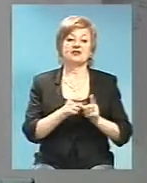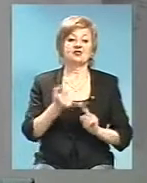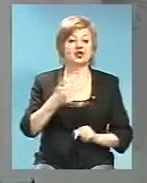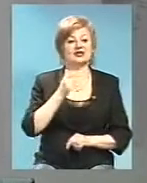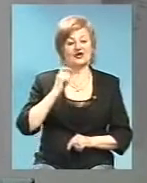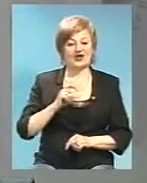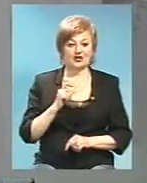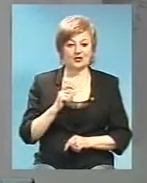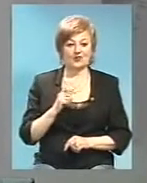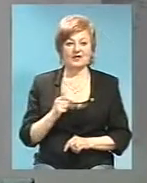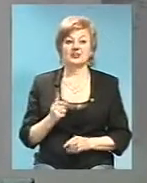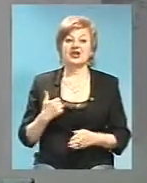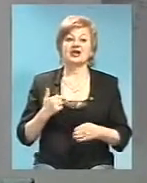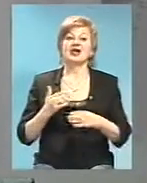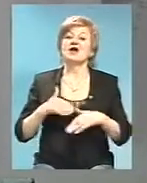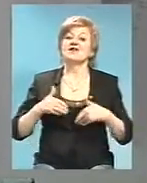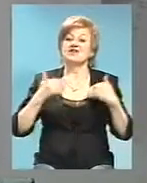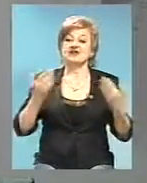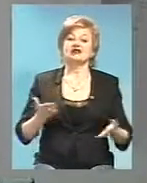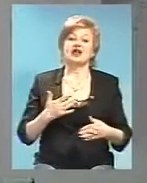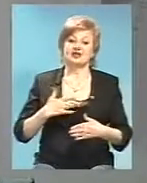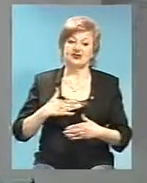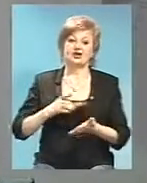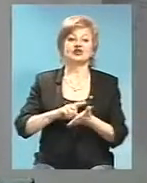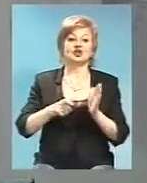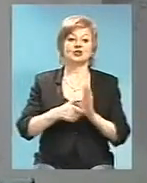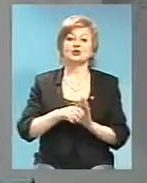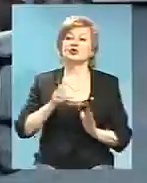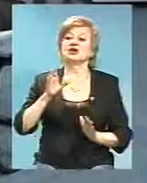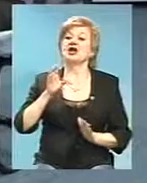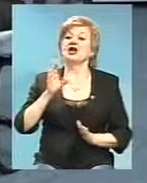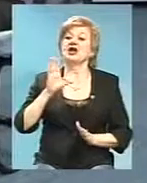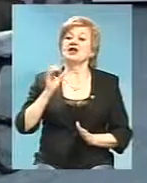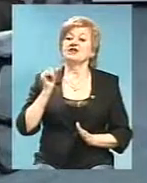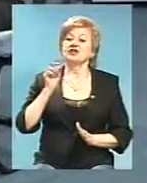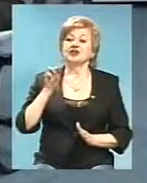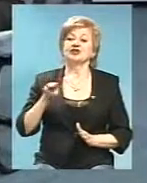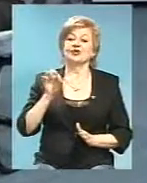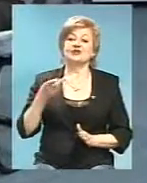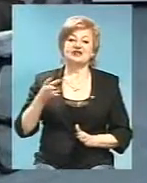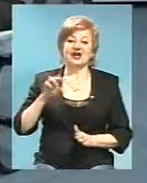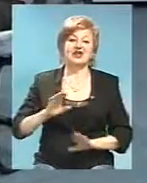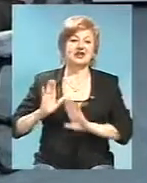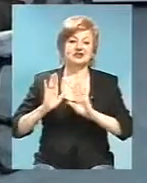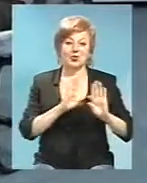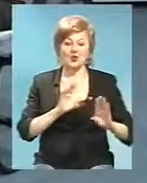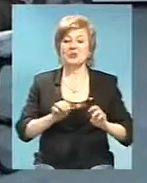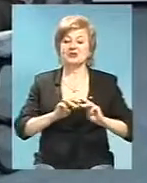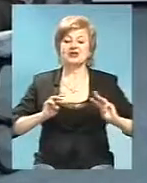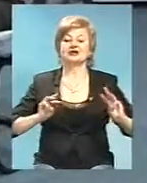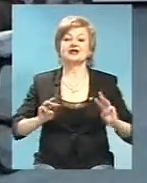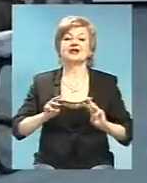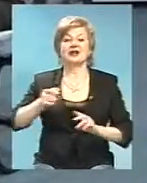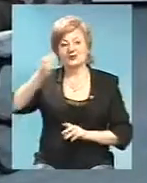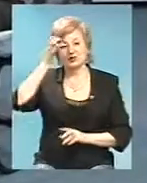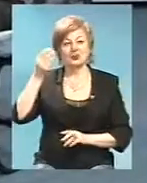Галина Воротнікова. І я вітаю у нашій студії Наталію Вітковську, заступницю директора департаменту освіти та